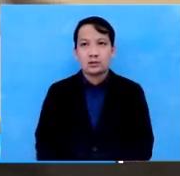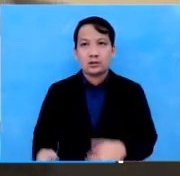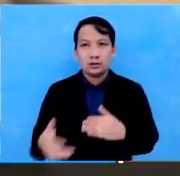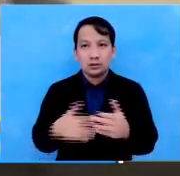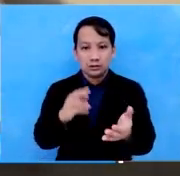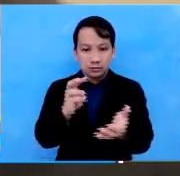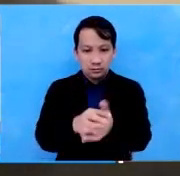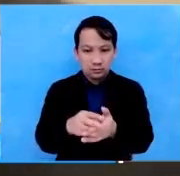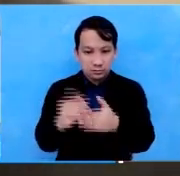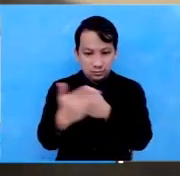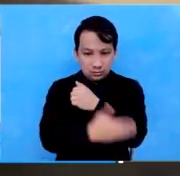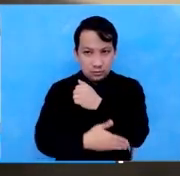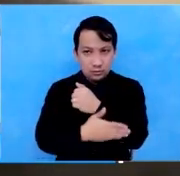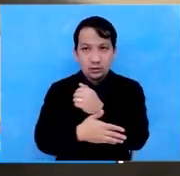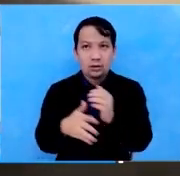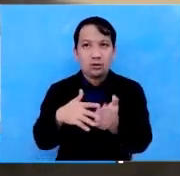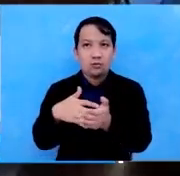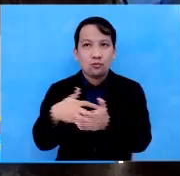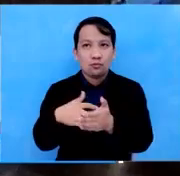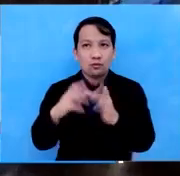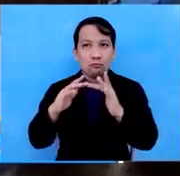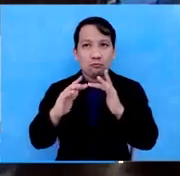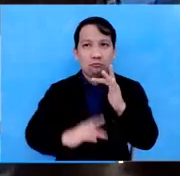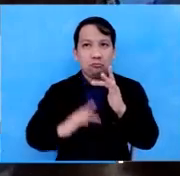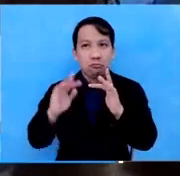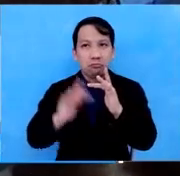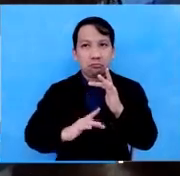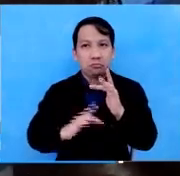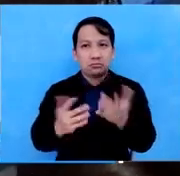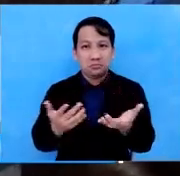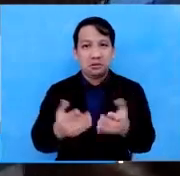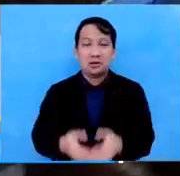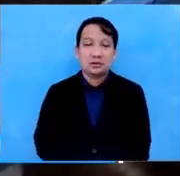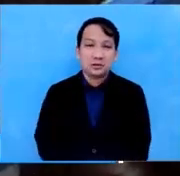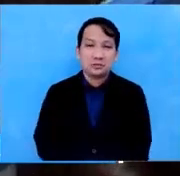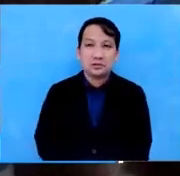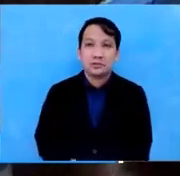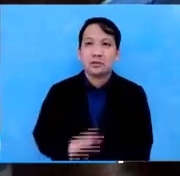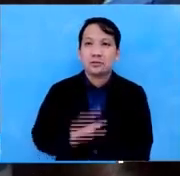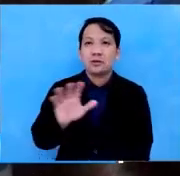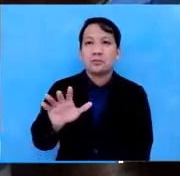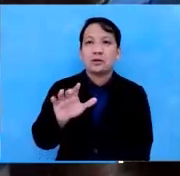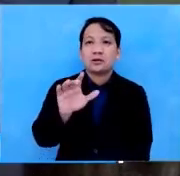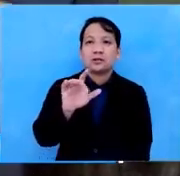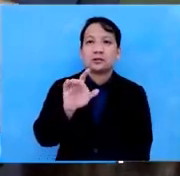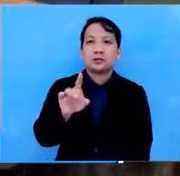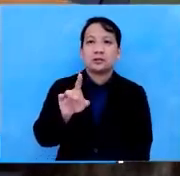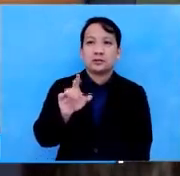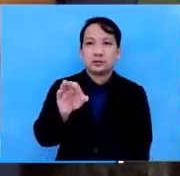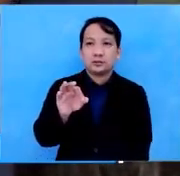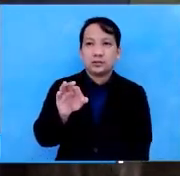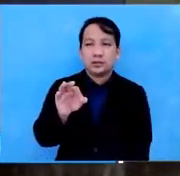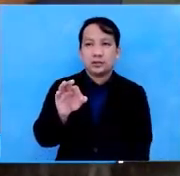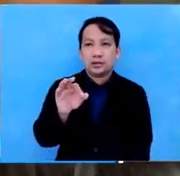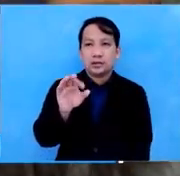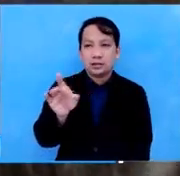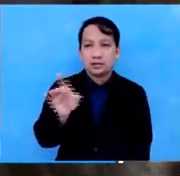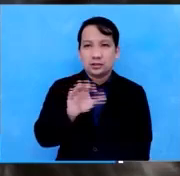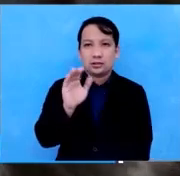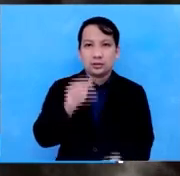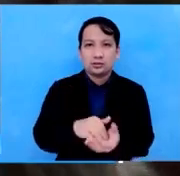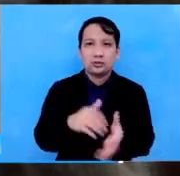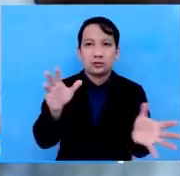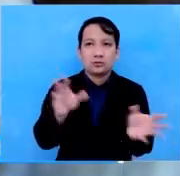ibang probinsya, mahina pa rin yung ating connectivity. Higit 89,000 benepisyaryo ang nabigyan ng ayuda na aabot